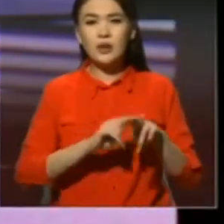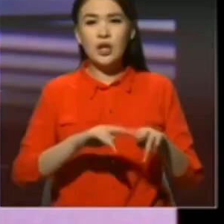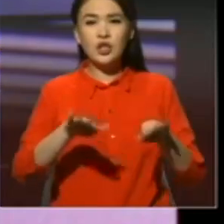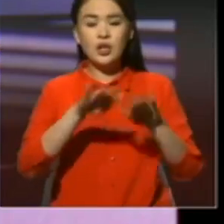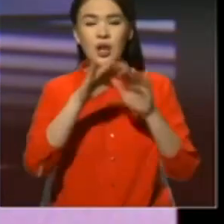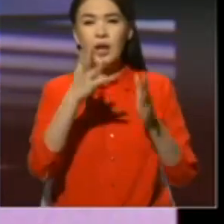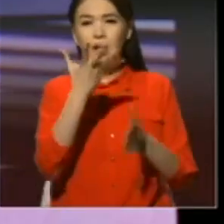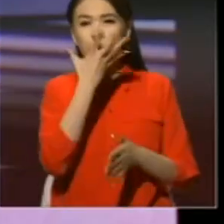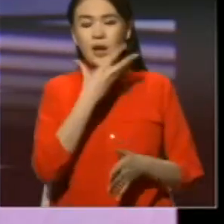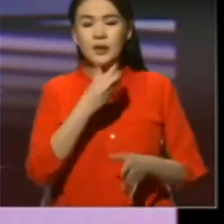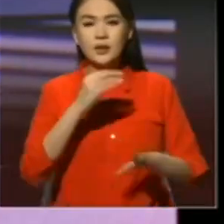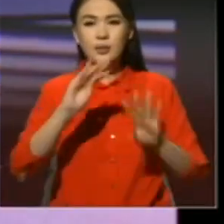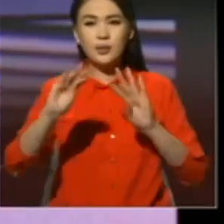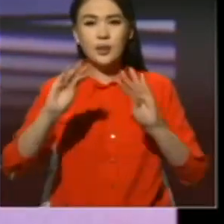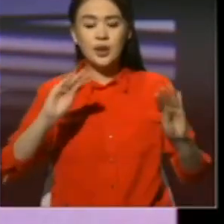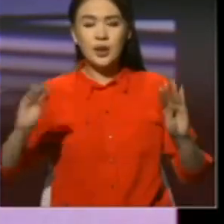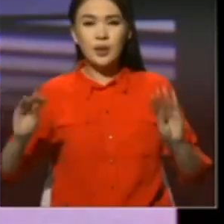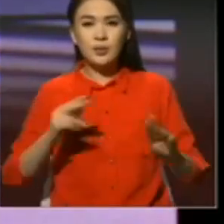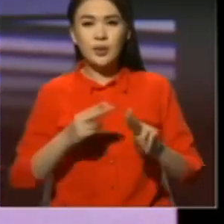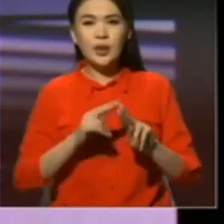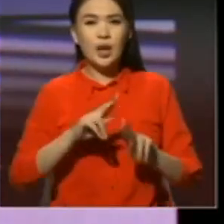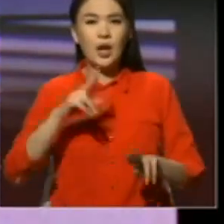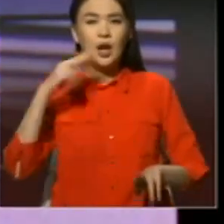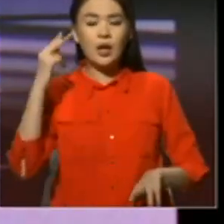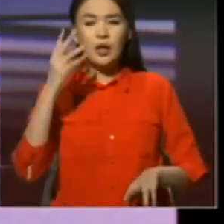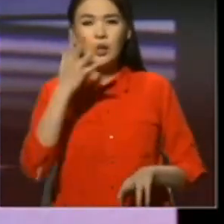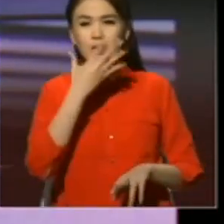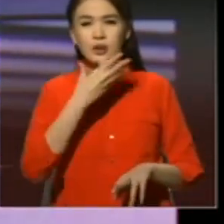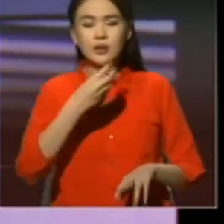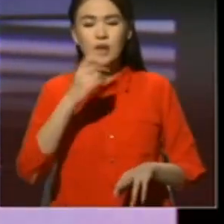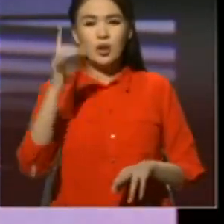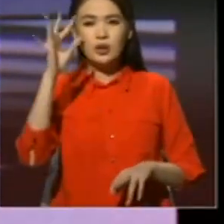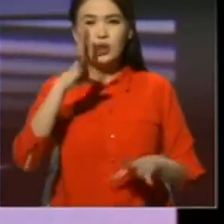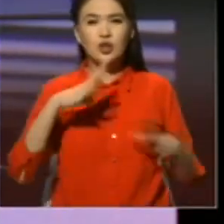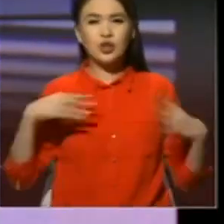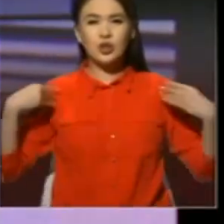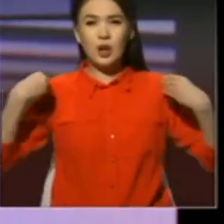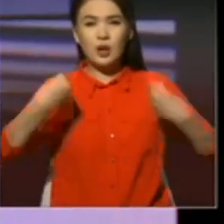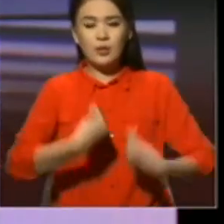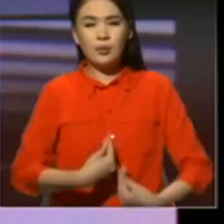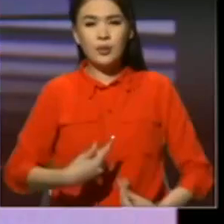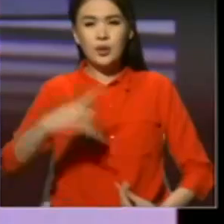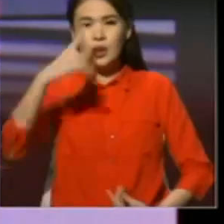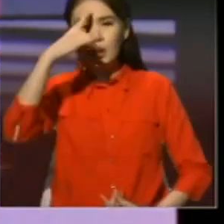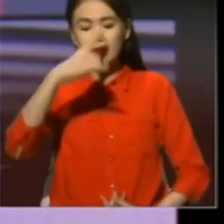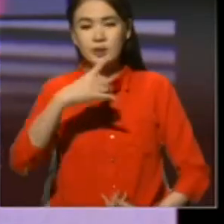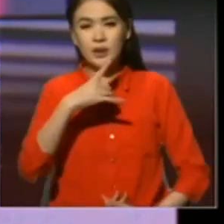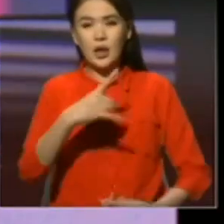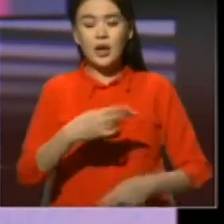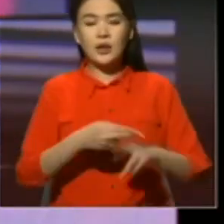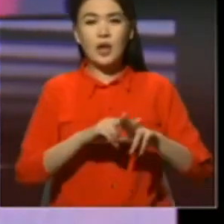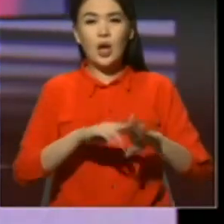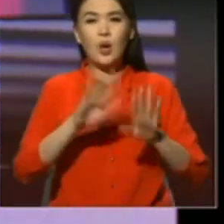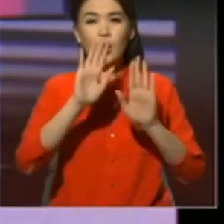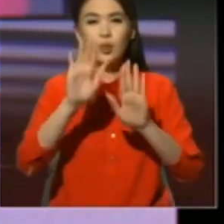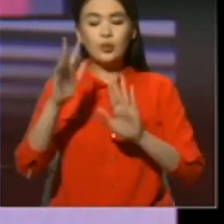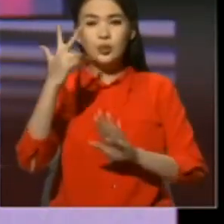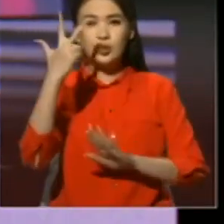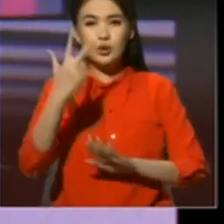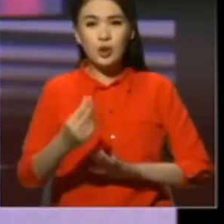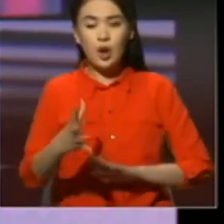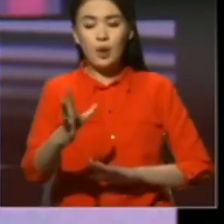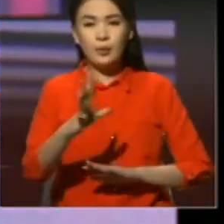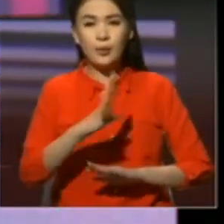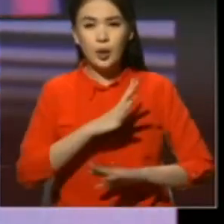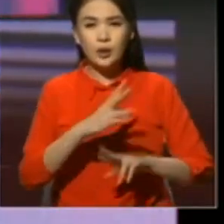шаңырағымызды әдемілеп, кереметтей қазақи нақыштағы шапандарымызды киіп алдық. Сонымен көрме 3 күн болды. Ол